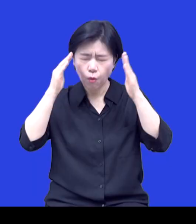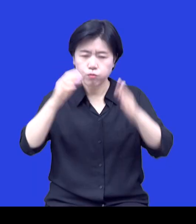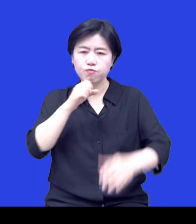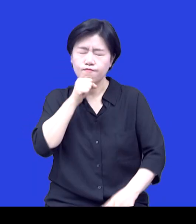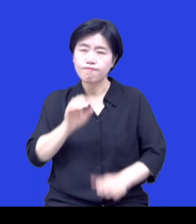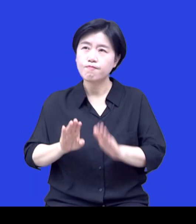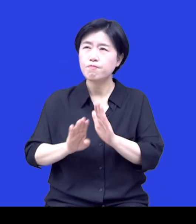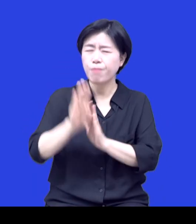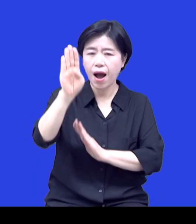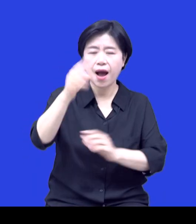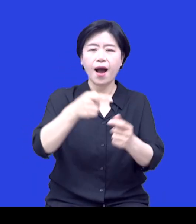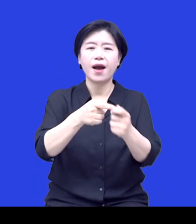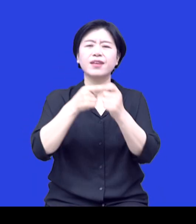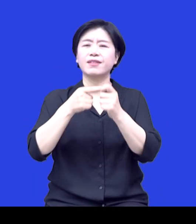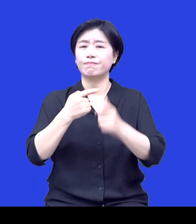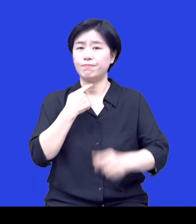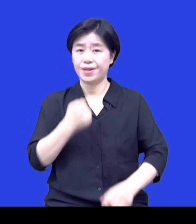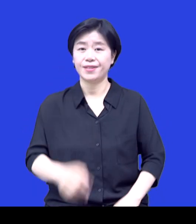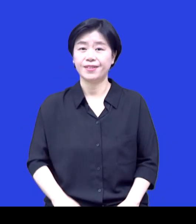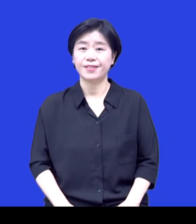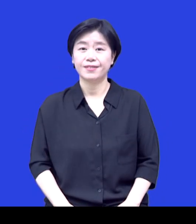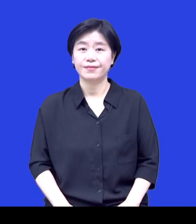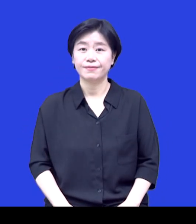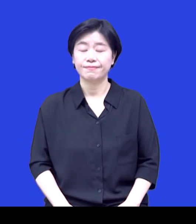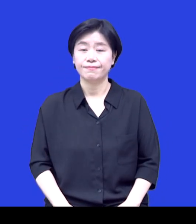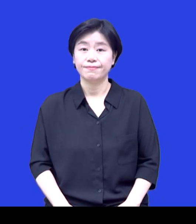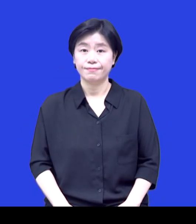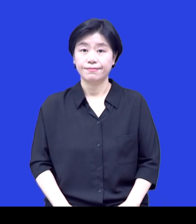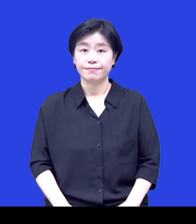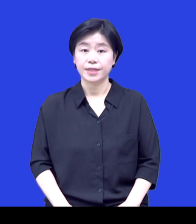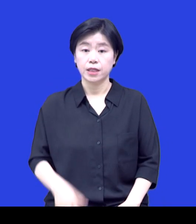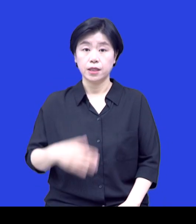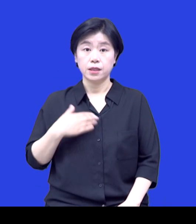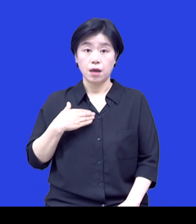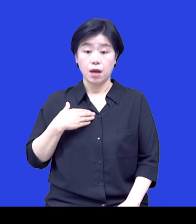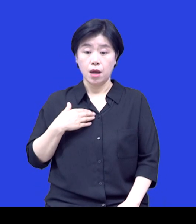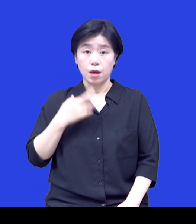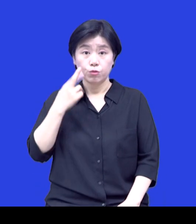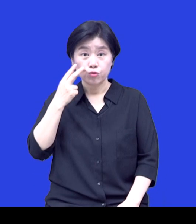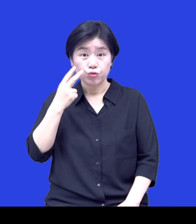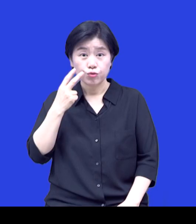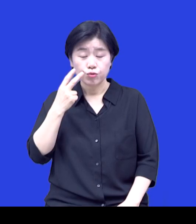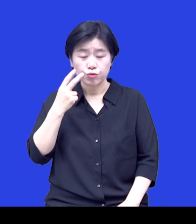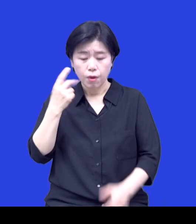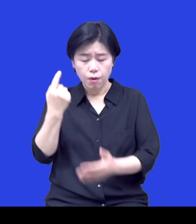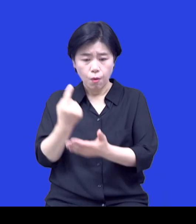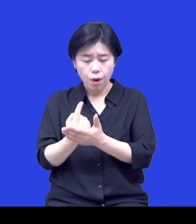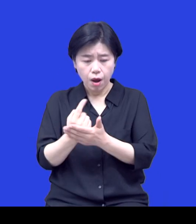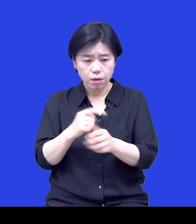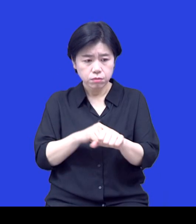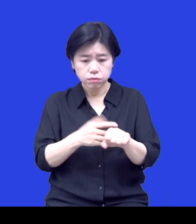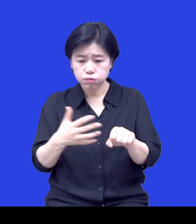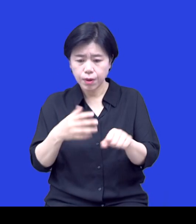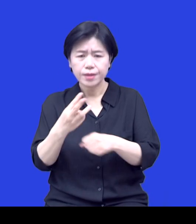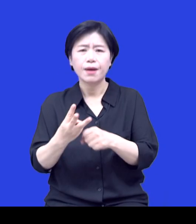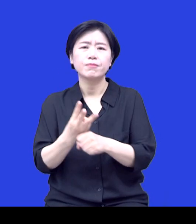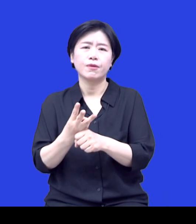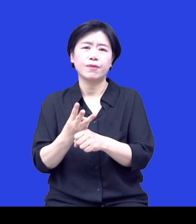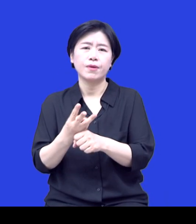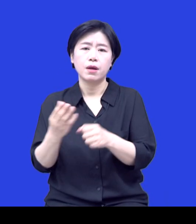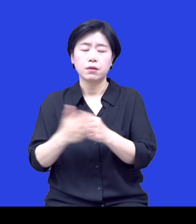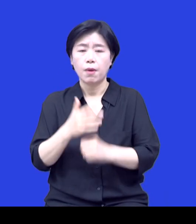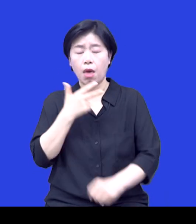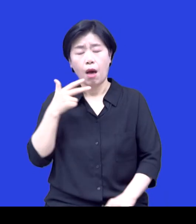그런데 중요한 거예요. 그리고 그 선생님이 내가 이제 미국 온 지 3년밖에 안 돼 갖고 영어를 잘 못하잖아요. 네. 거기 있는데도 걱정하지